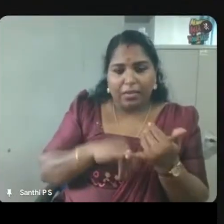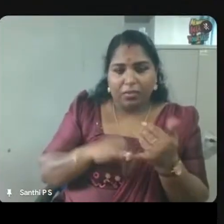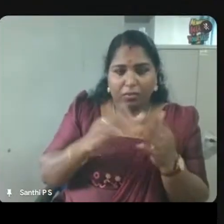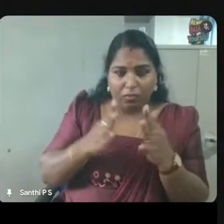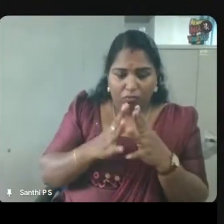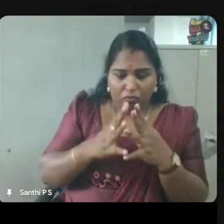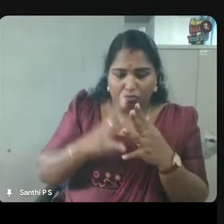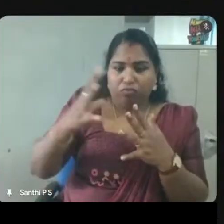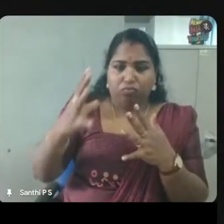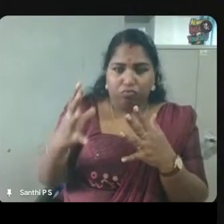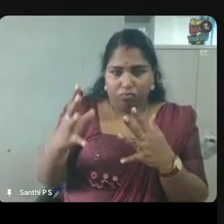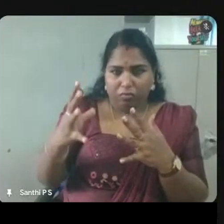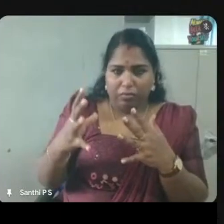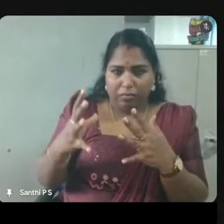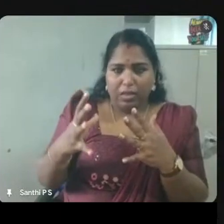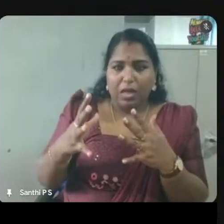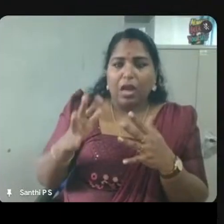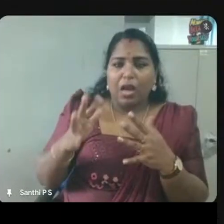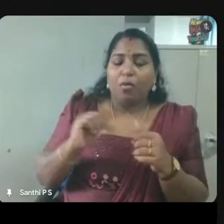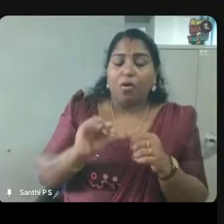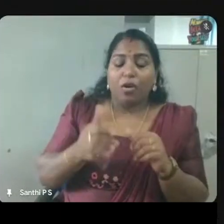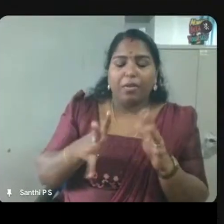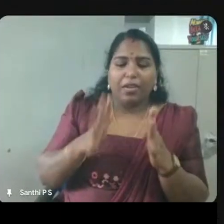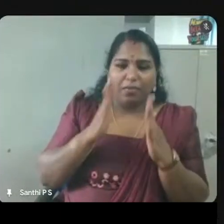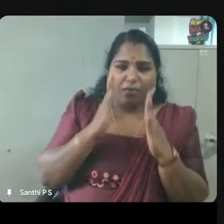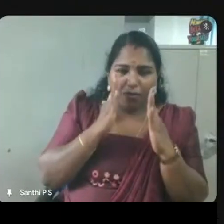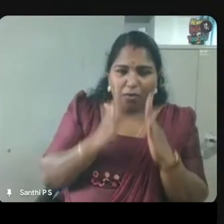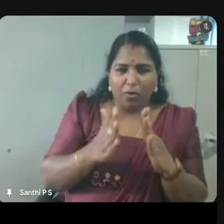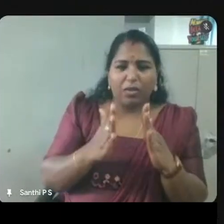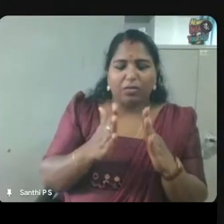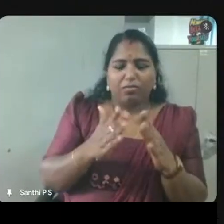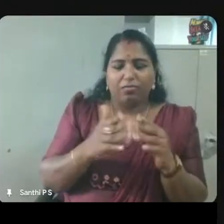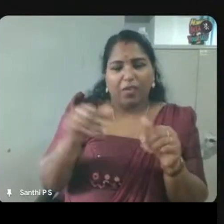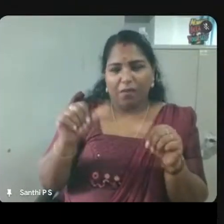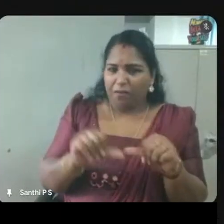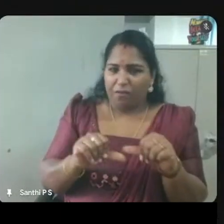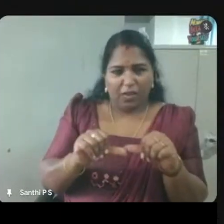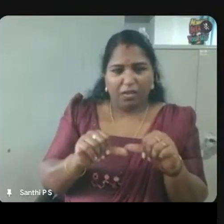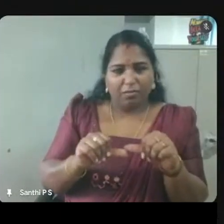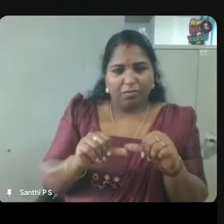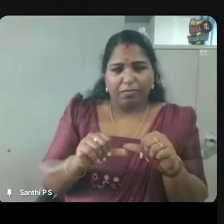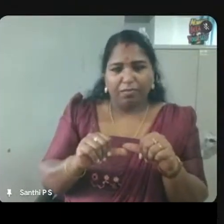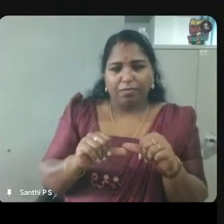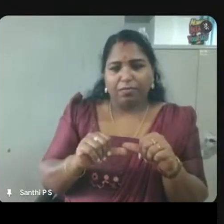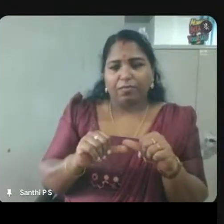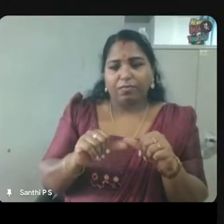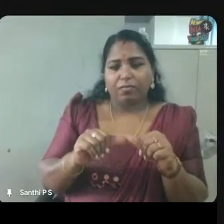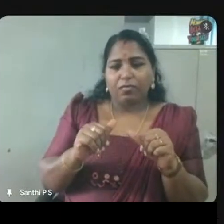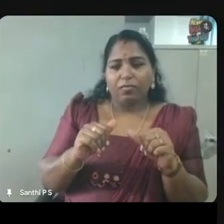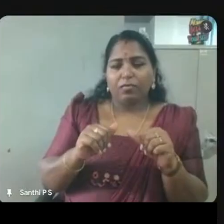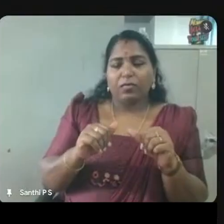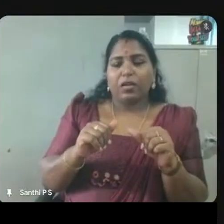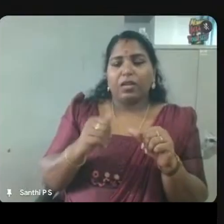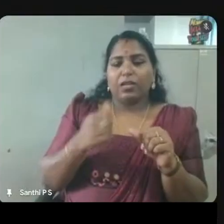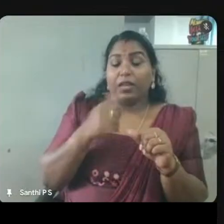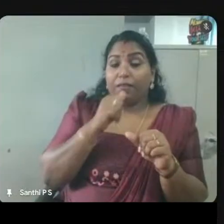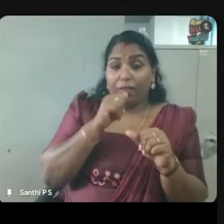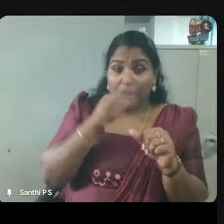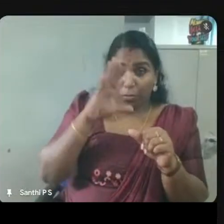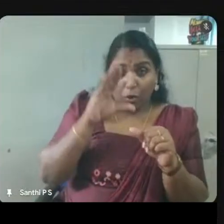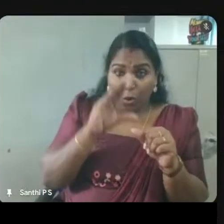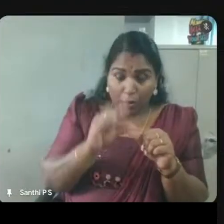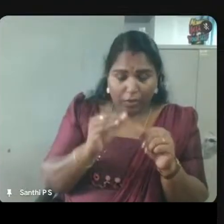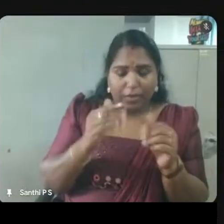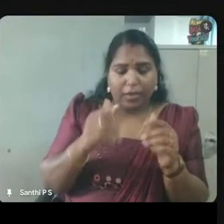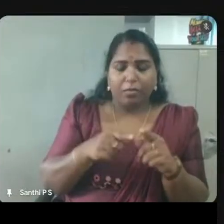വീർത്ത് വരുമ്പോൾ നമ്മുടെ ഫോക്കസ് കറക്റ്റ് റെറ്റിനയിൽ വീഴുന്നില്ല. അപ്പൊ പക്ഷെ ബ്ലഡ് ഷുഗർ കുറയുമ്പോൾ ഈ ലെൻസ് തിരിച്ച് പഴയ രൂപത്തിലേക്ക് തിരിച്ചു പോവുകയും ചെയ്യും. അപ്പോൾ